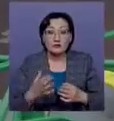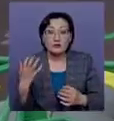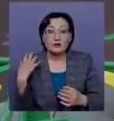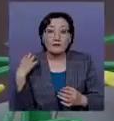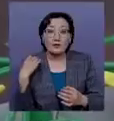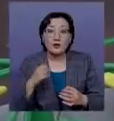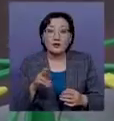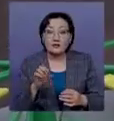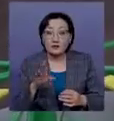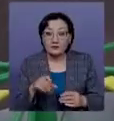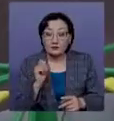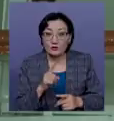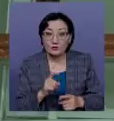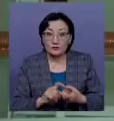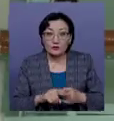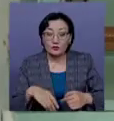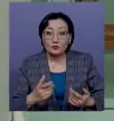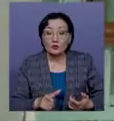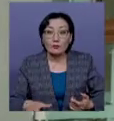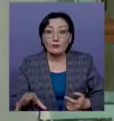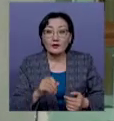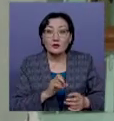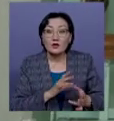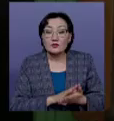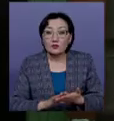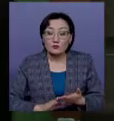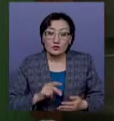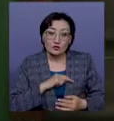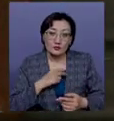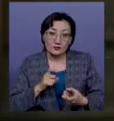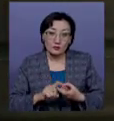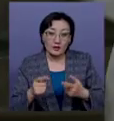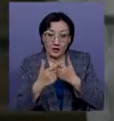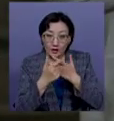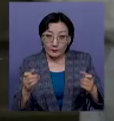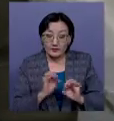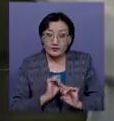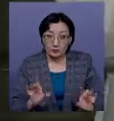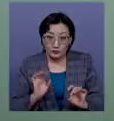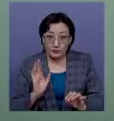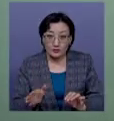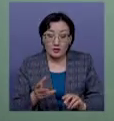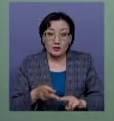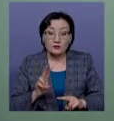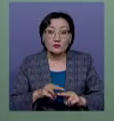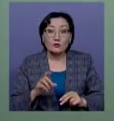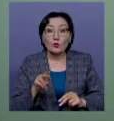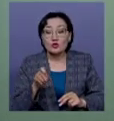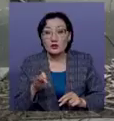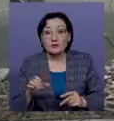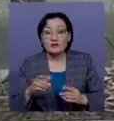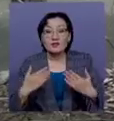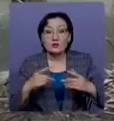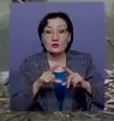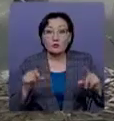Бақытжан Сағынтаевтың тапсырмасымен тұрғындарға барлық залалсыздандыру жұмыстары туралы ақпарат беріліп тұрады. Одан бөлек Қожағапанов